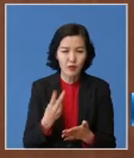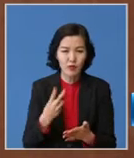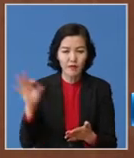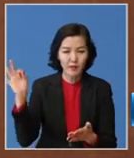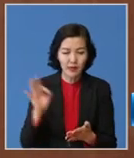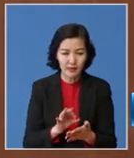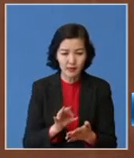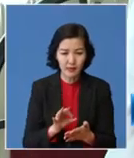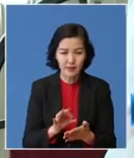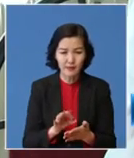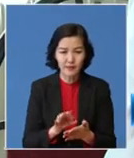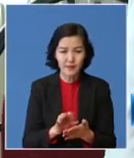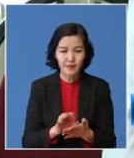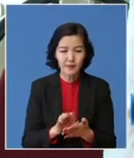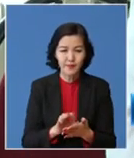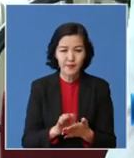42%. И